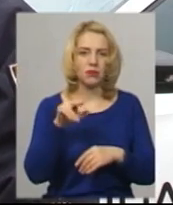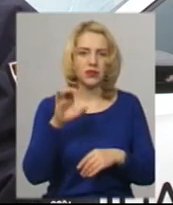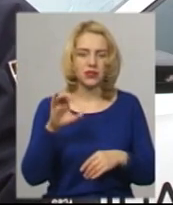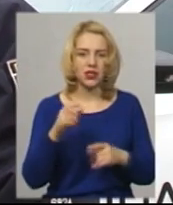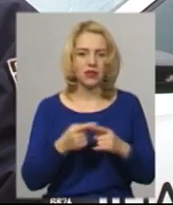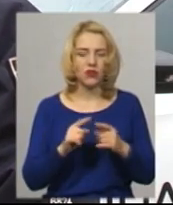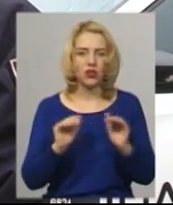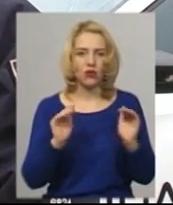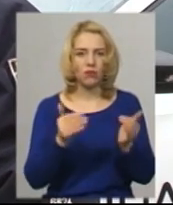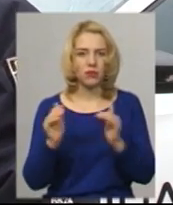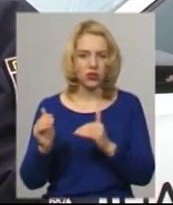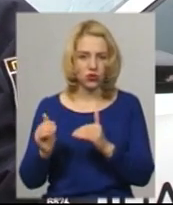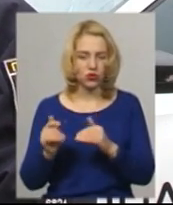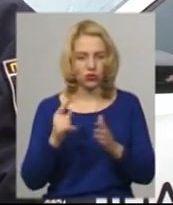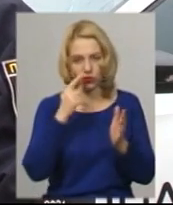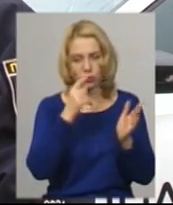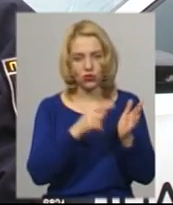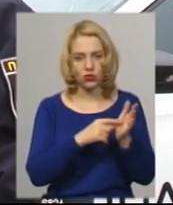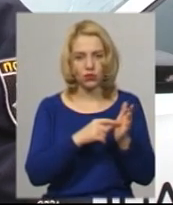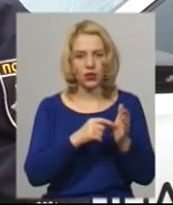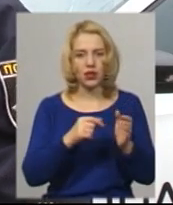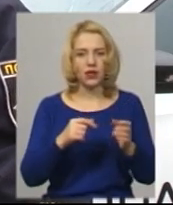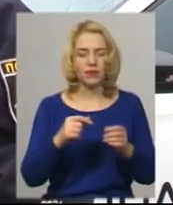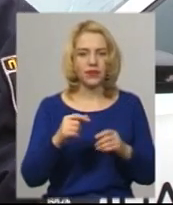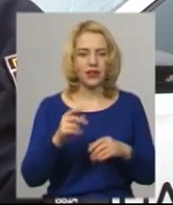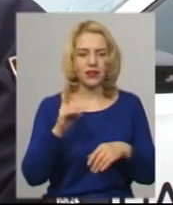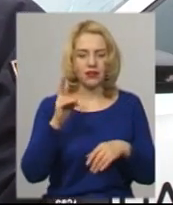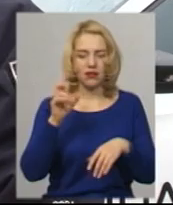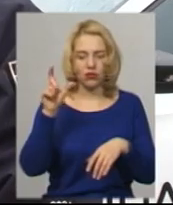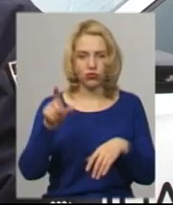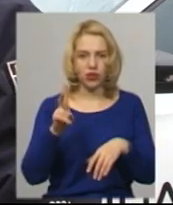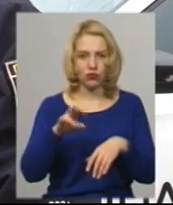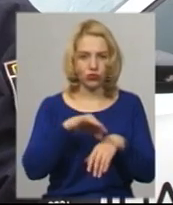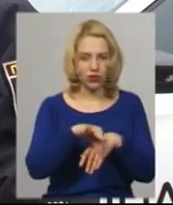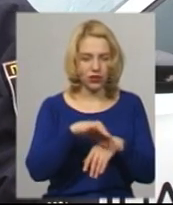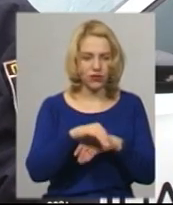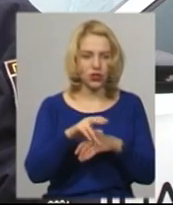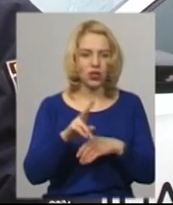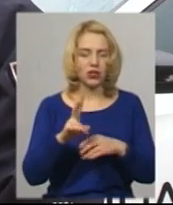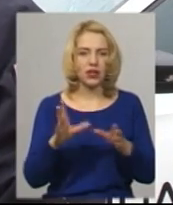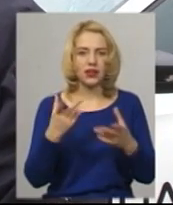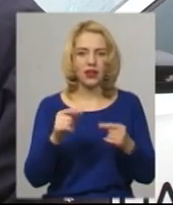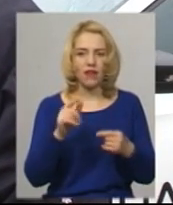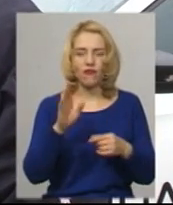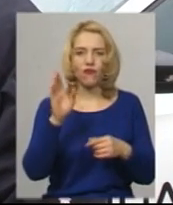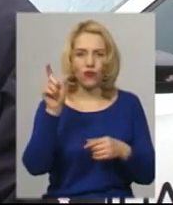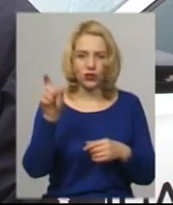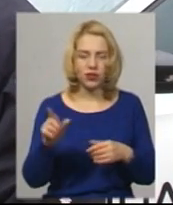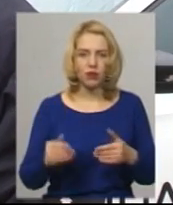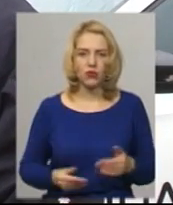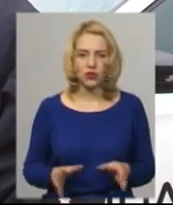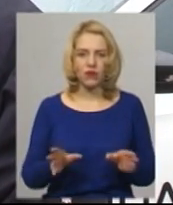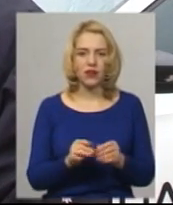вони обмежують доступ кривдника до помешкання, де вони проживають спільно з постраждалим. Тобто таким чином